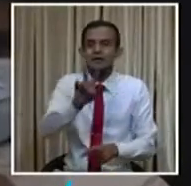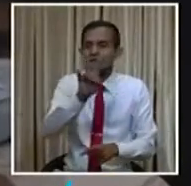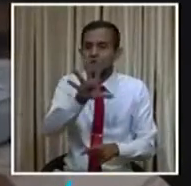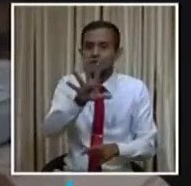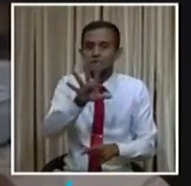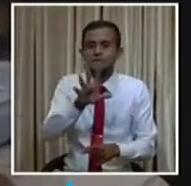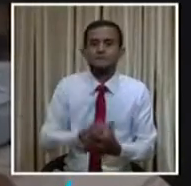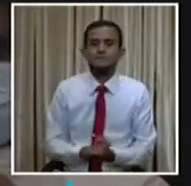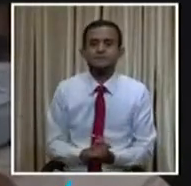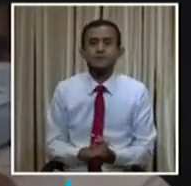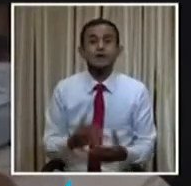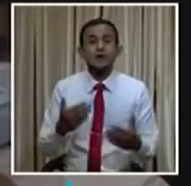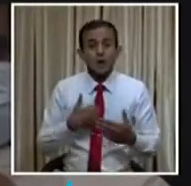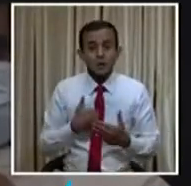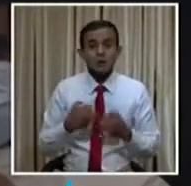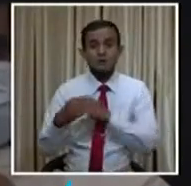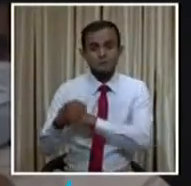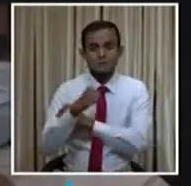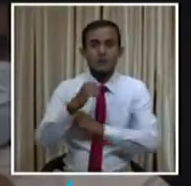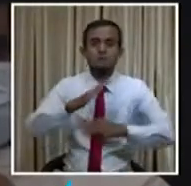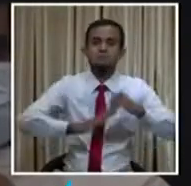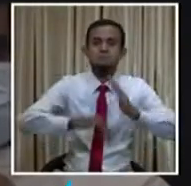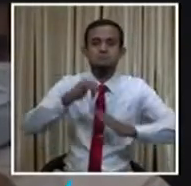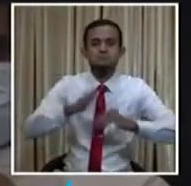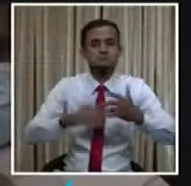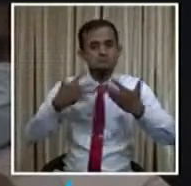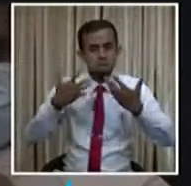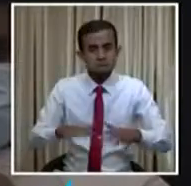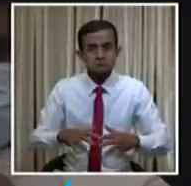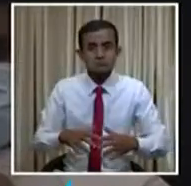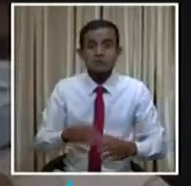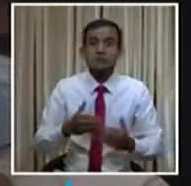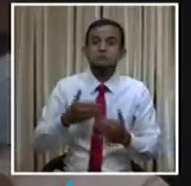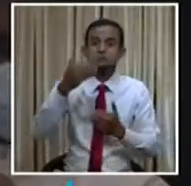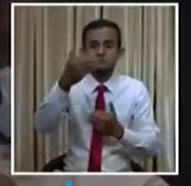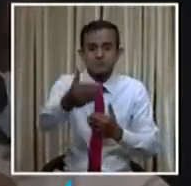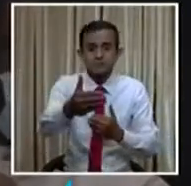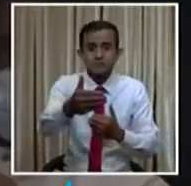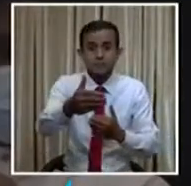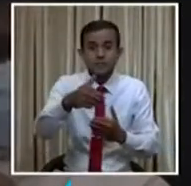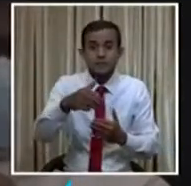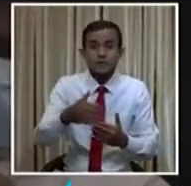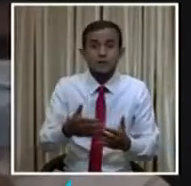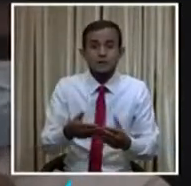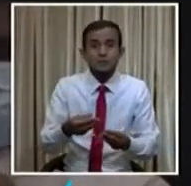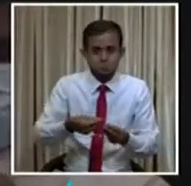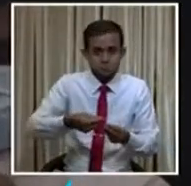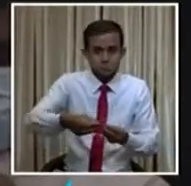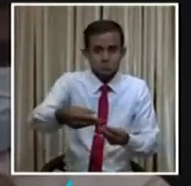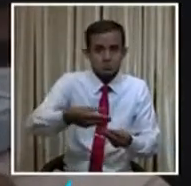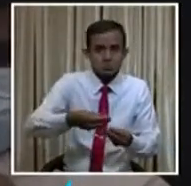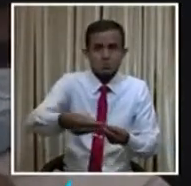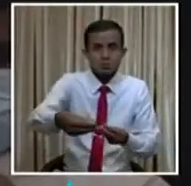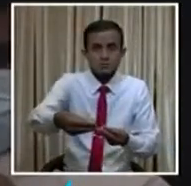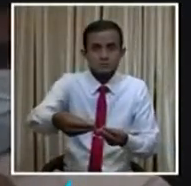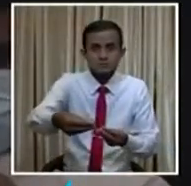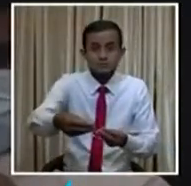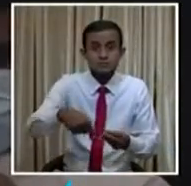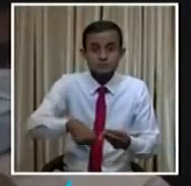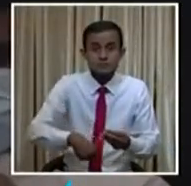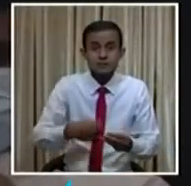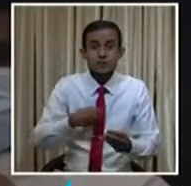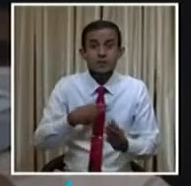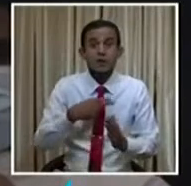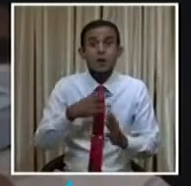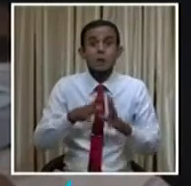දෙනාට අපි මේ බලය පාවිච්චි කරලා කවද හරි වැඩි දිනයක් යන්න කලින් මේ අපේ